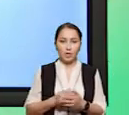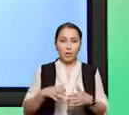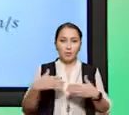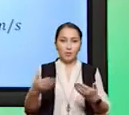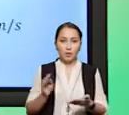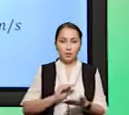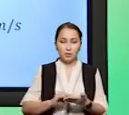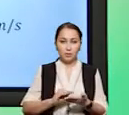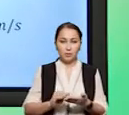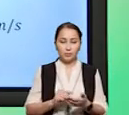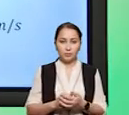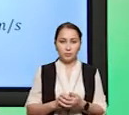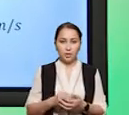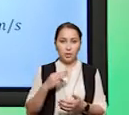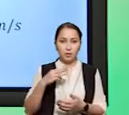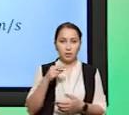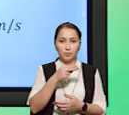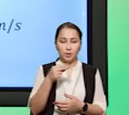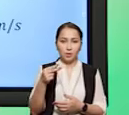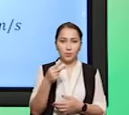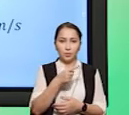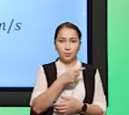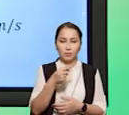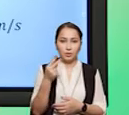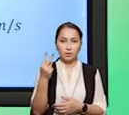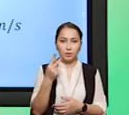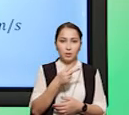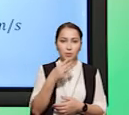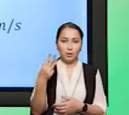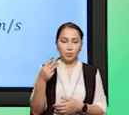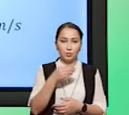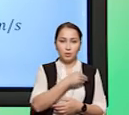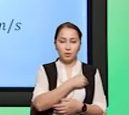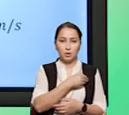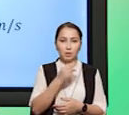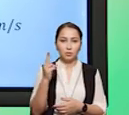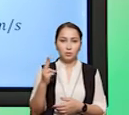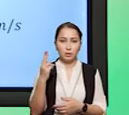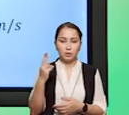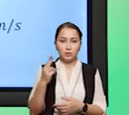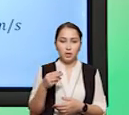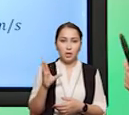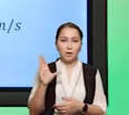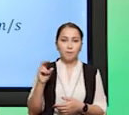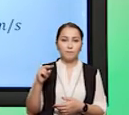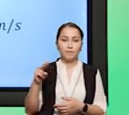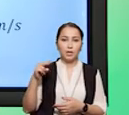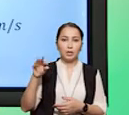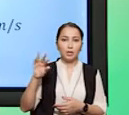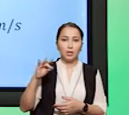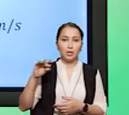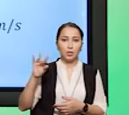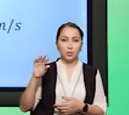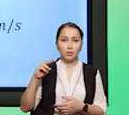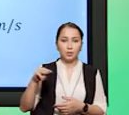Berilishini yozib olaylik. T barobar -23 gradus Selsiy. Vodorodning molar